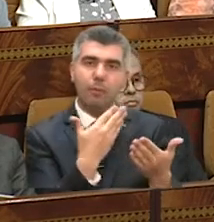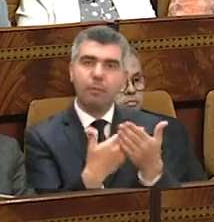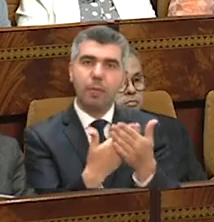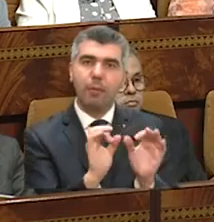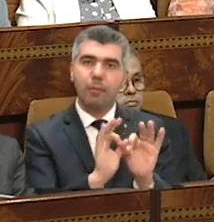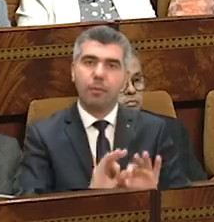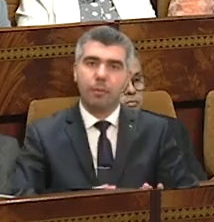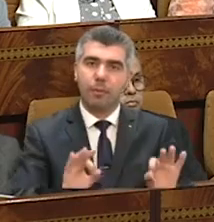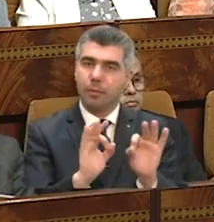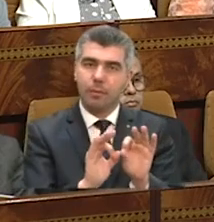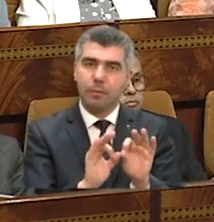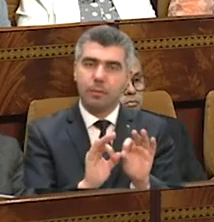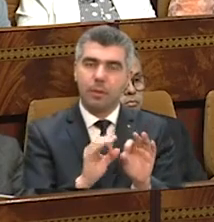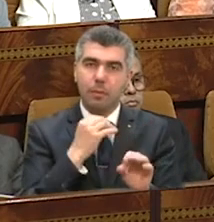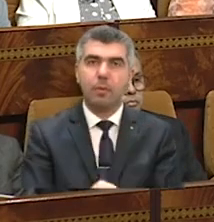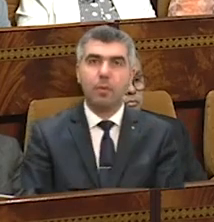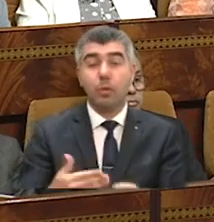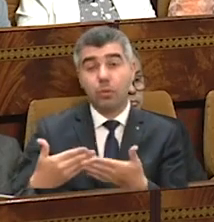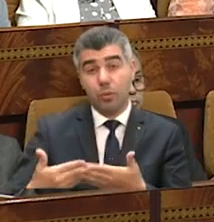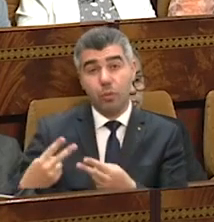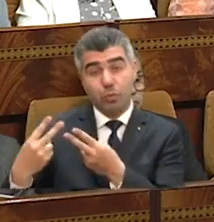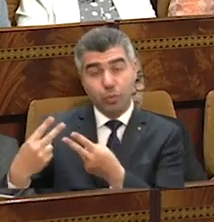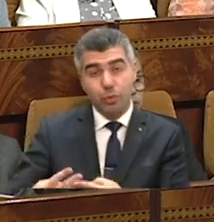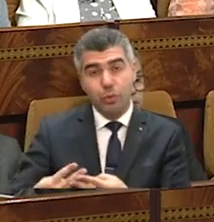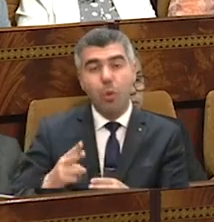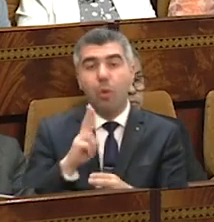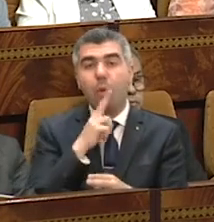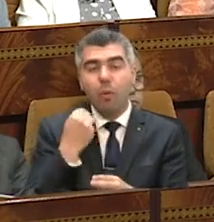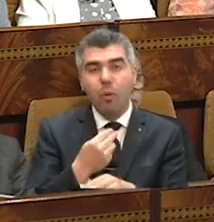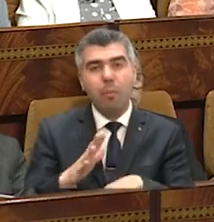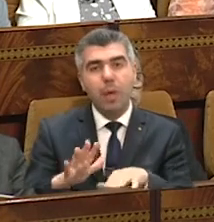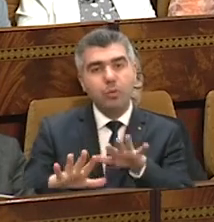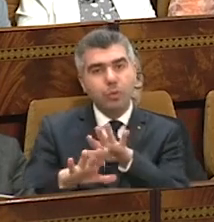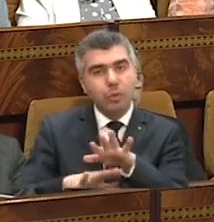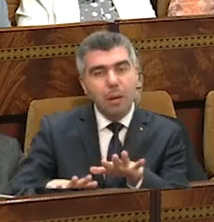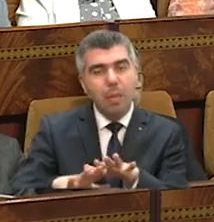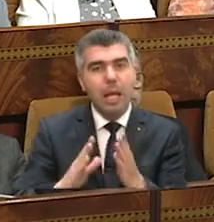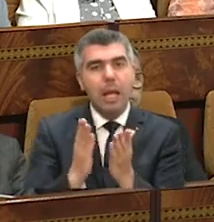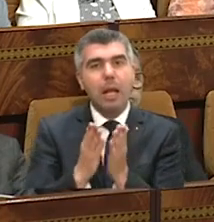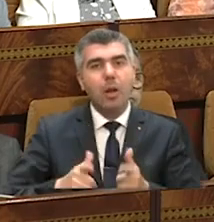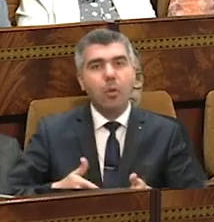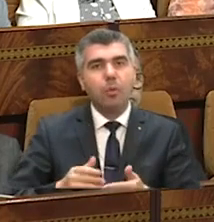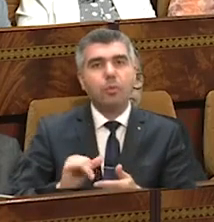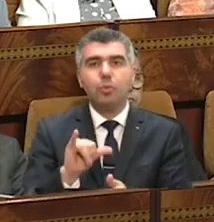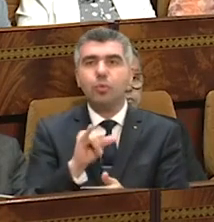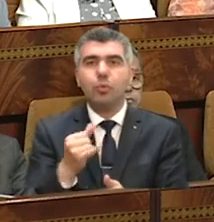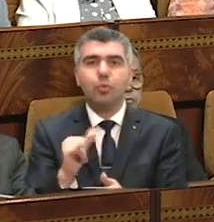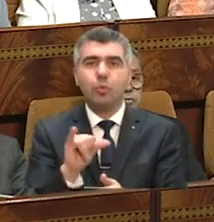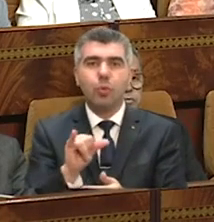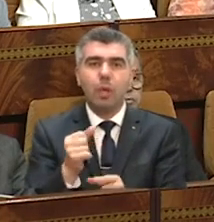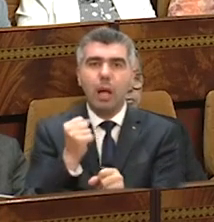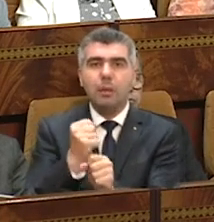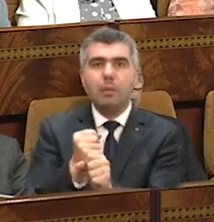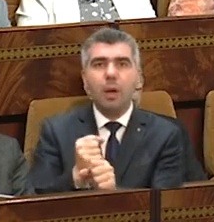الوزير؟ فينا هو ارض الواقع؟ جيتوا اليوم قلتوا لنا حنا حكومه اجتماعيه اولوياتنا ديالتنا التعليم، اش درتوا؟ حاليا